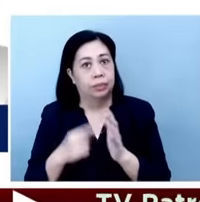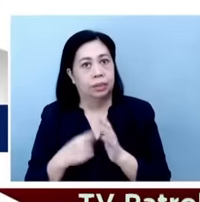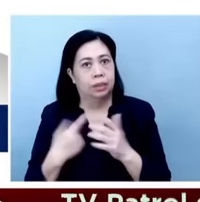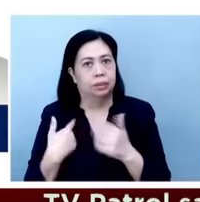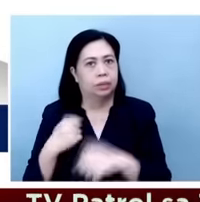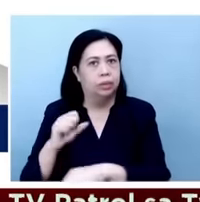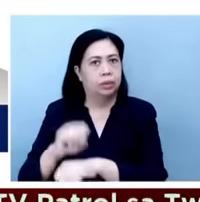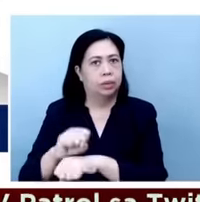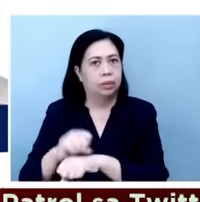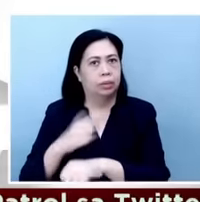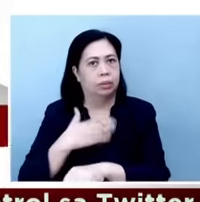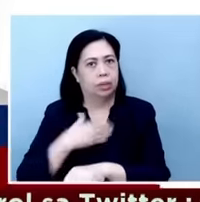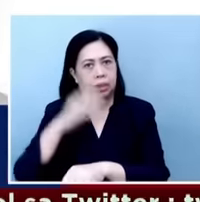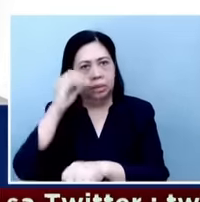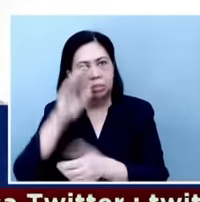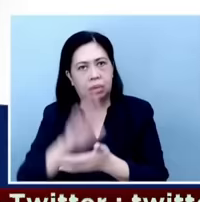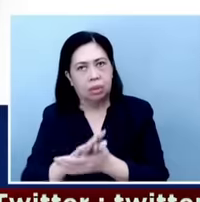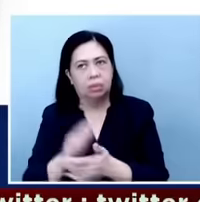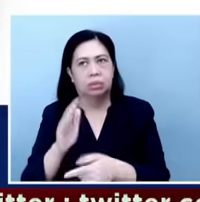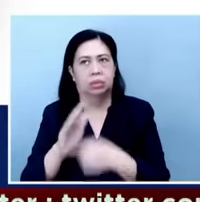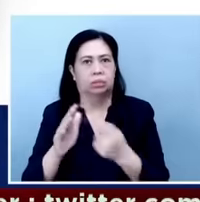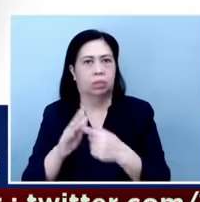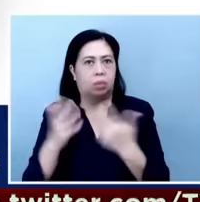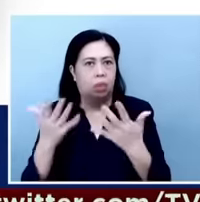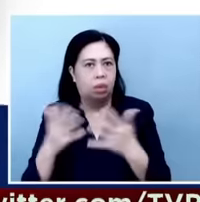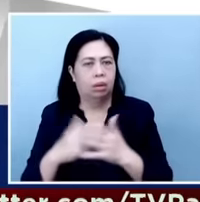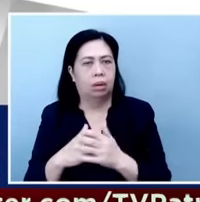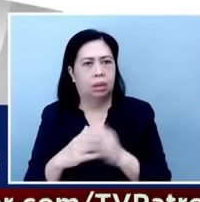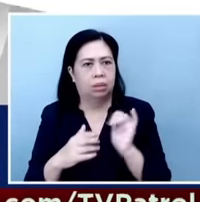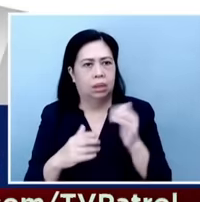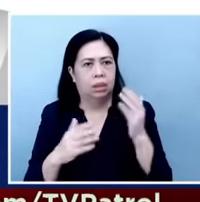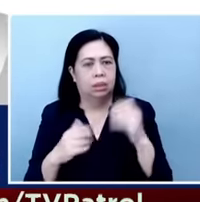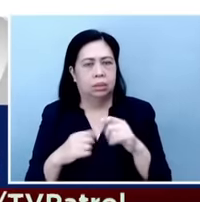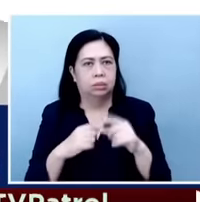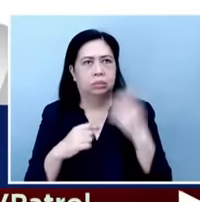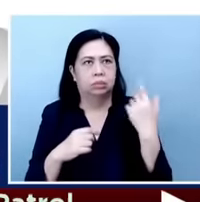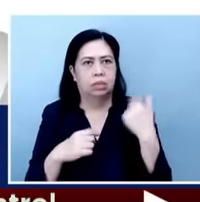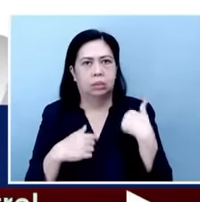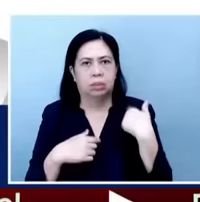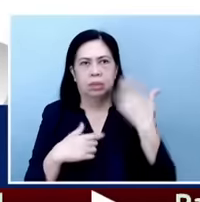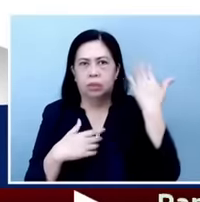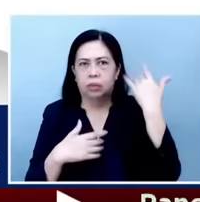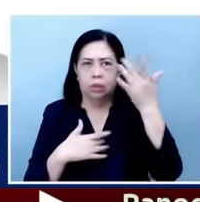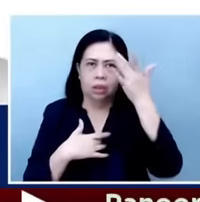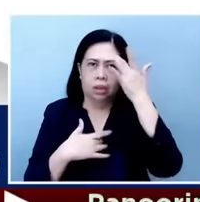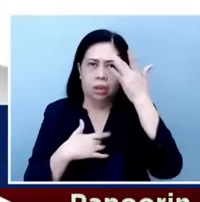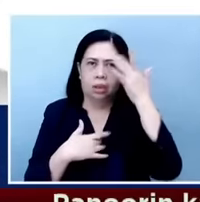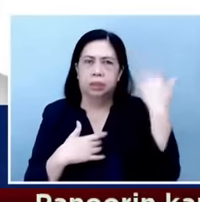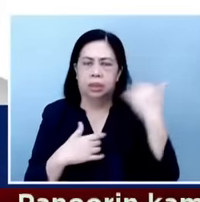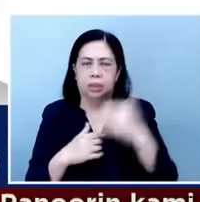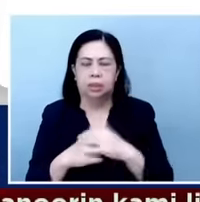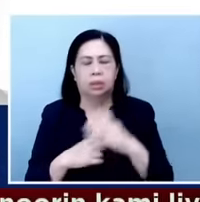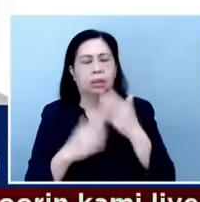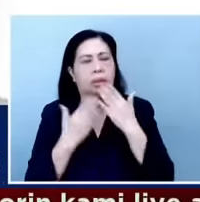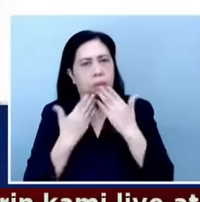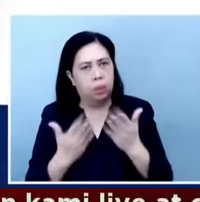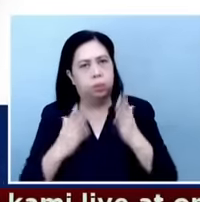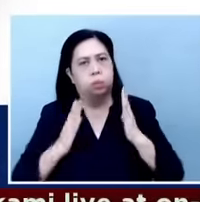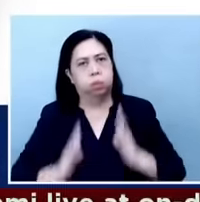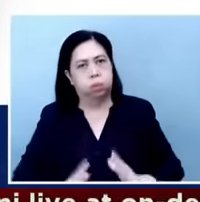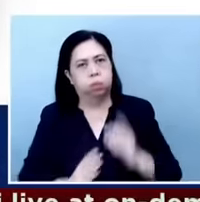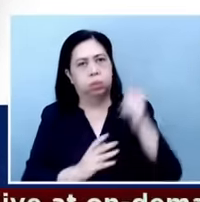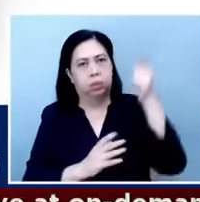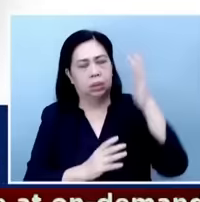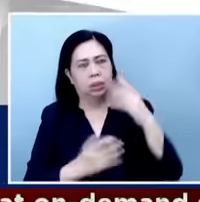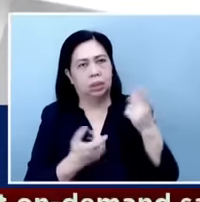yung mister ko, wala. Kaya yon isa rin yung magkasakit kami, mga anak ko. Sa awa ng Panginoon, ni